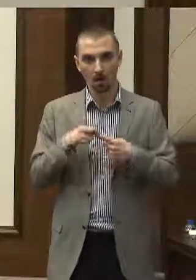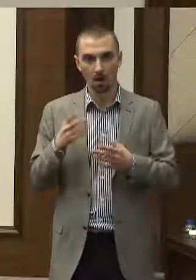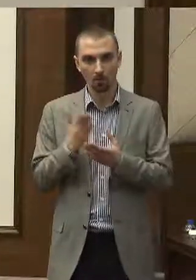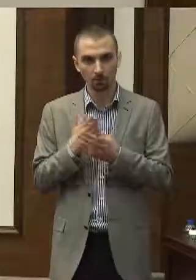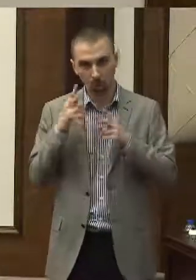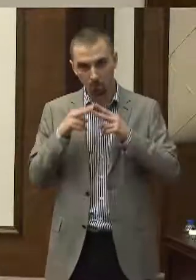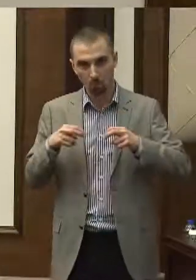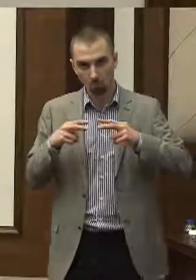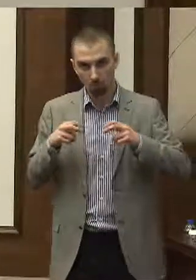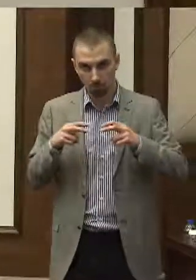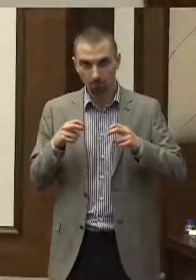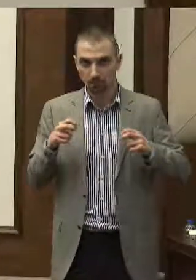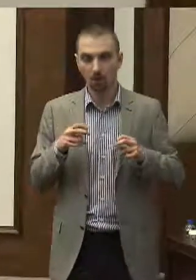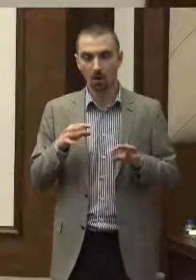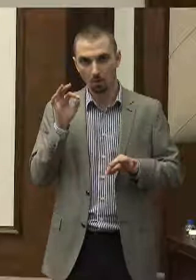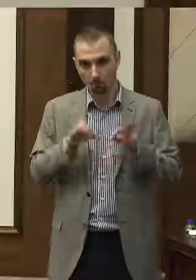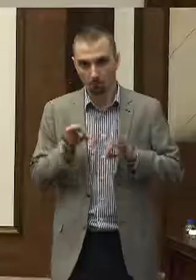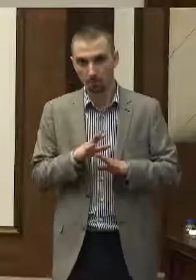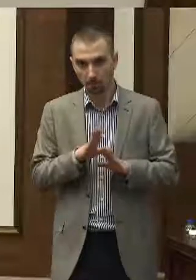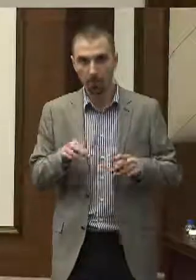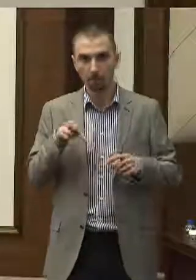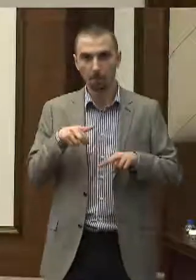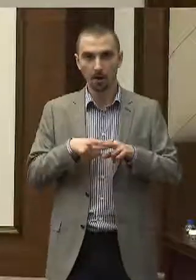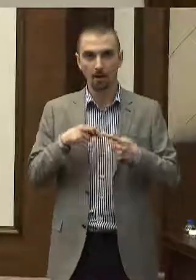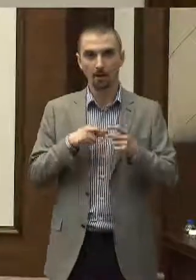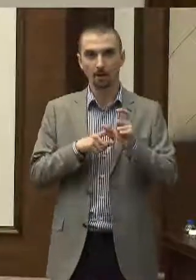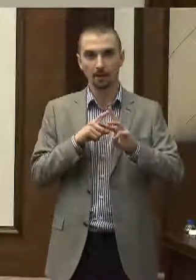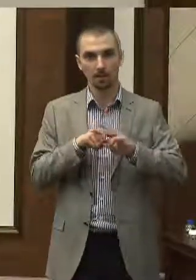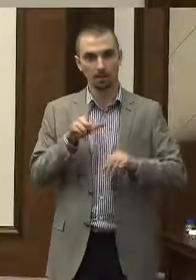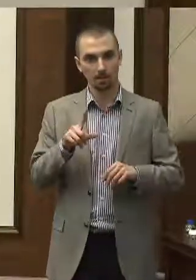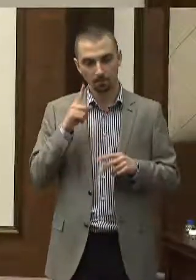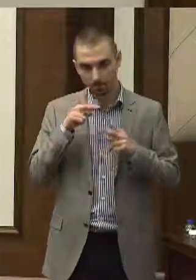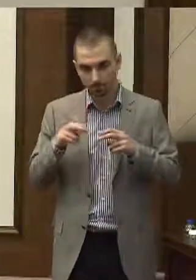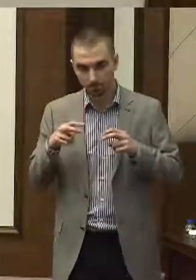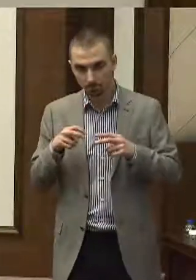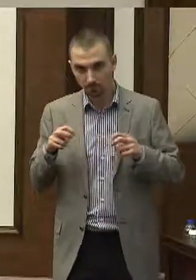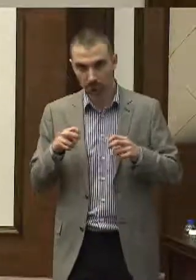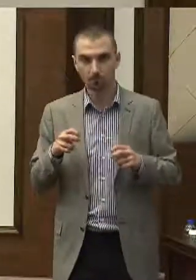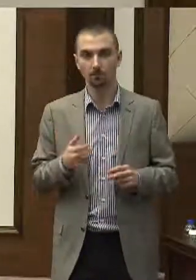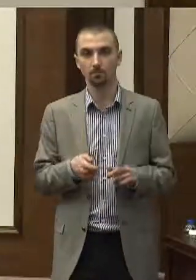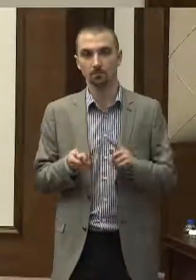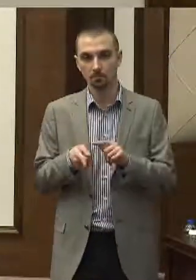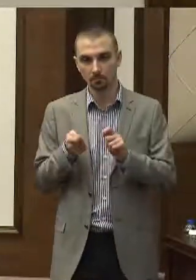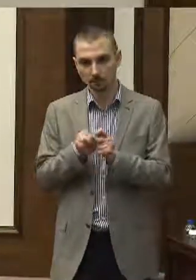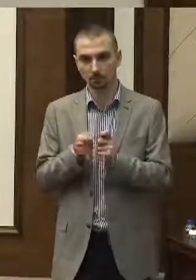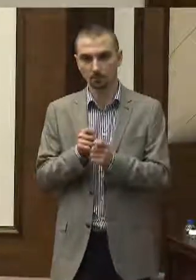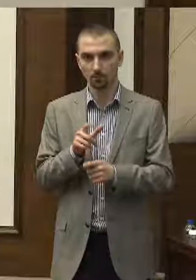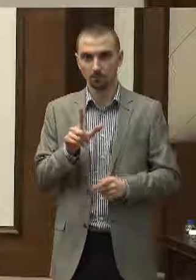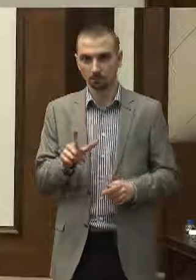incelenmiştir. Bahse konu alanın içerisinde bulunan parsellerin %80'lik kısmının meri mevzuat hükümleri